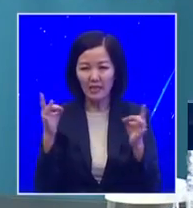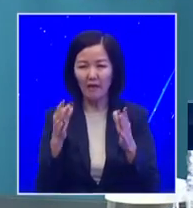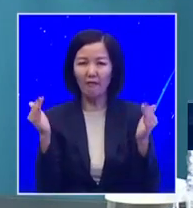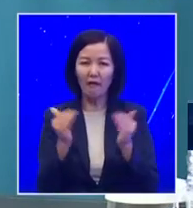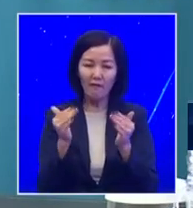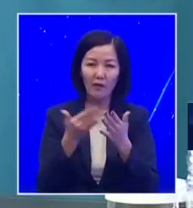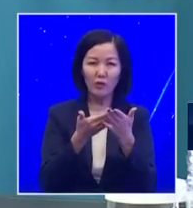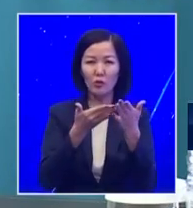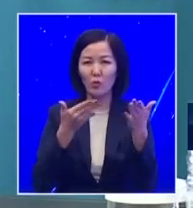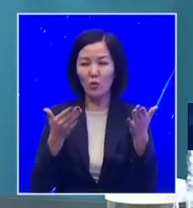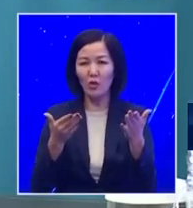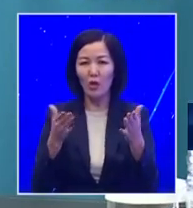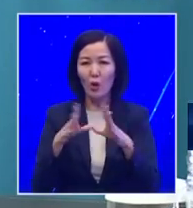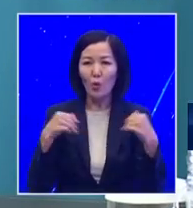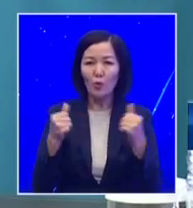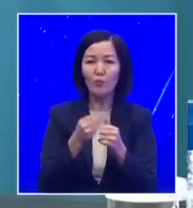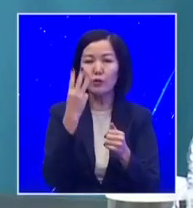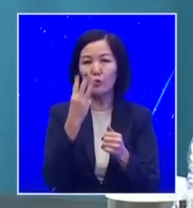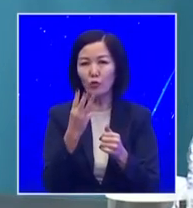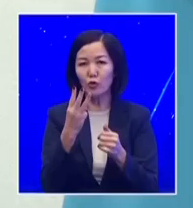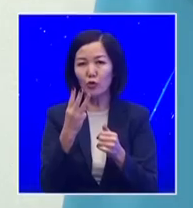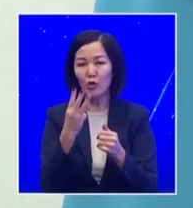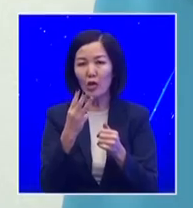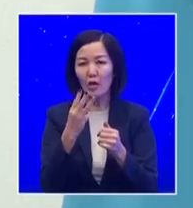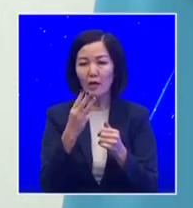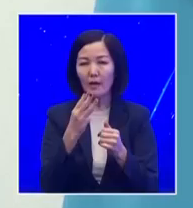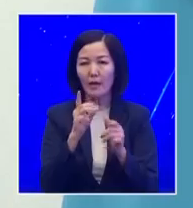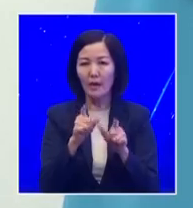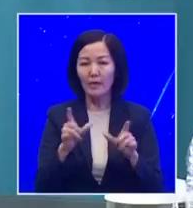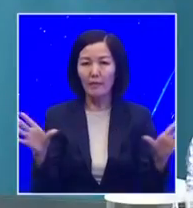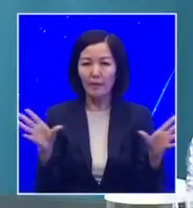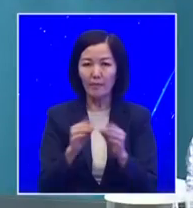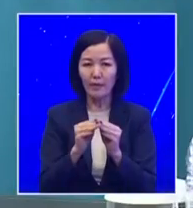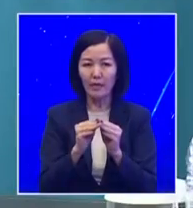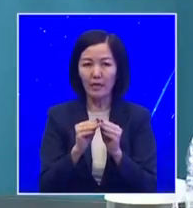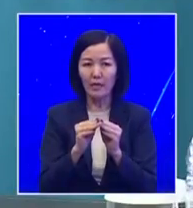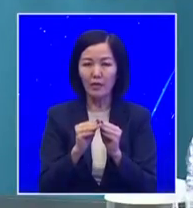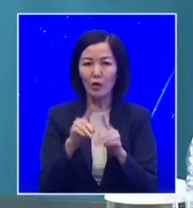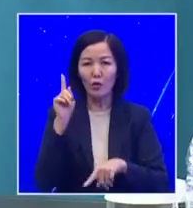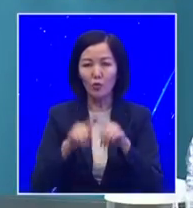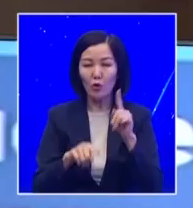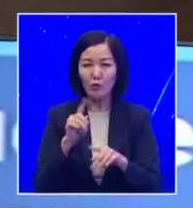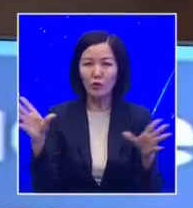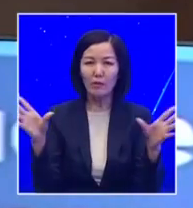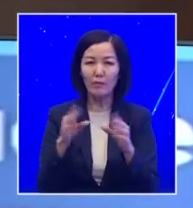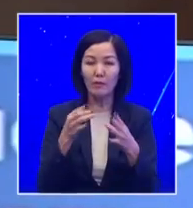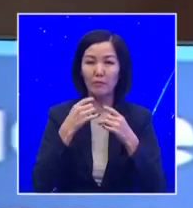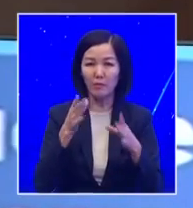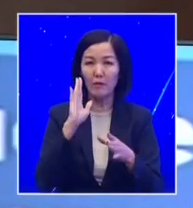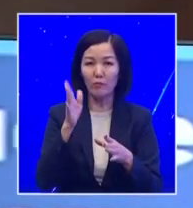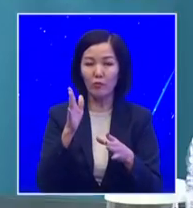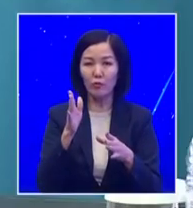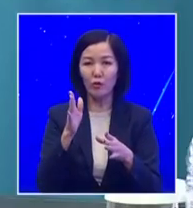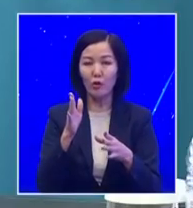даже семейные не более 3 человек, не более 5 девят. Где Казахтар, Тустар, Бяр, Жинал, все равно будет что-то там